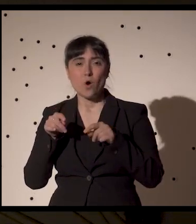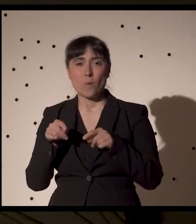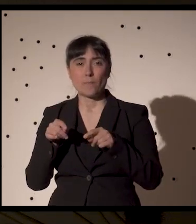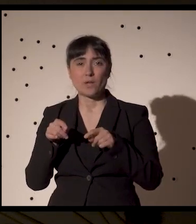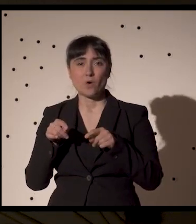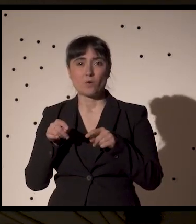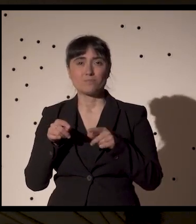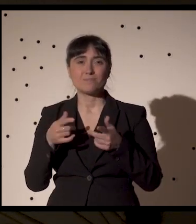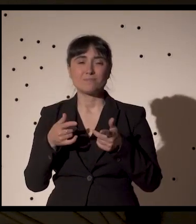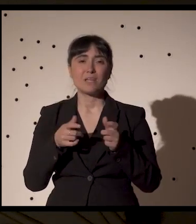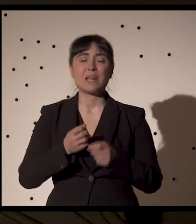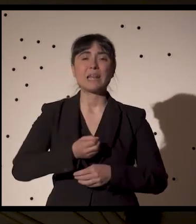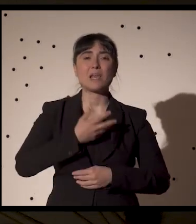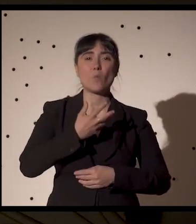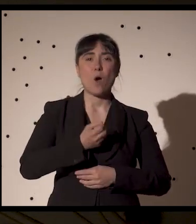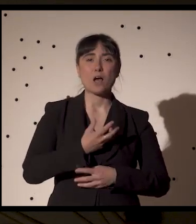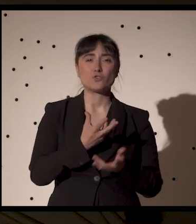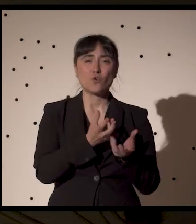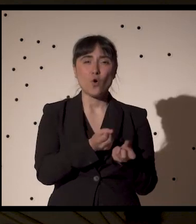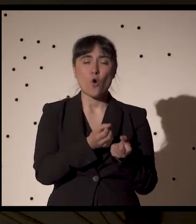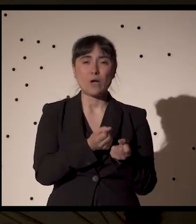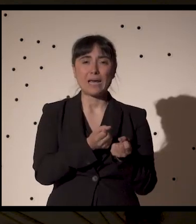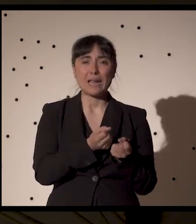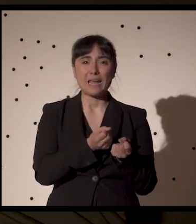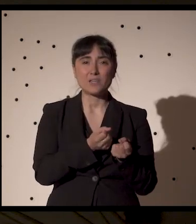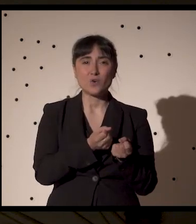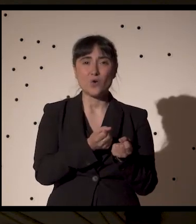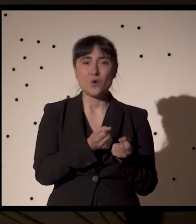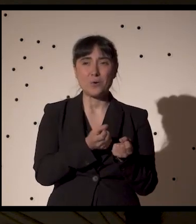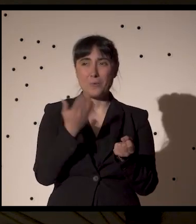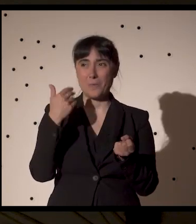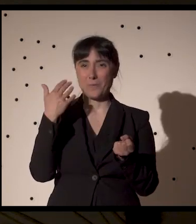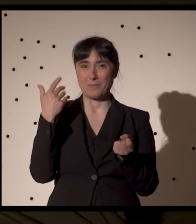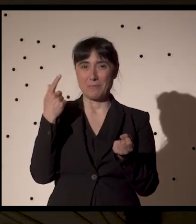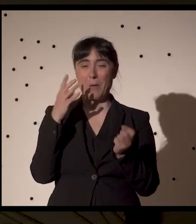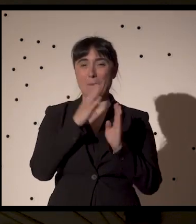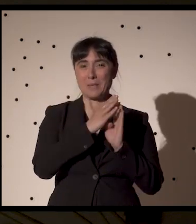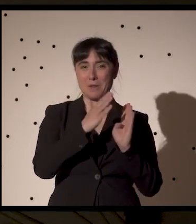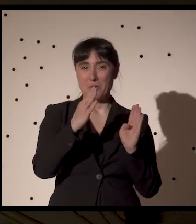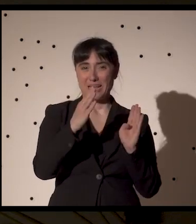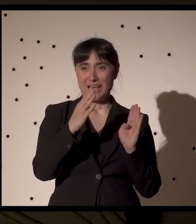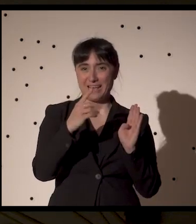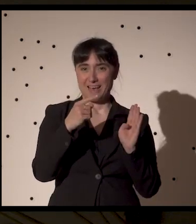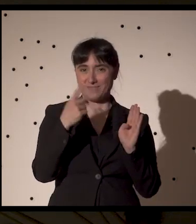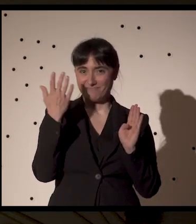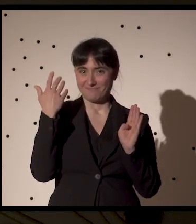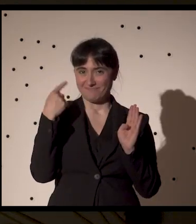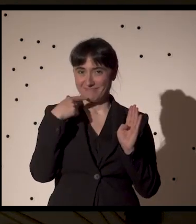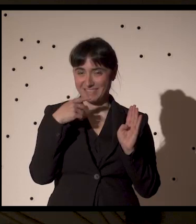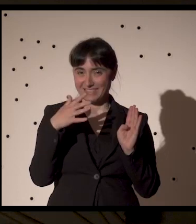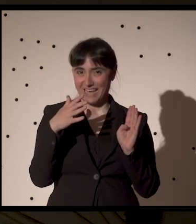di fisicità del linguaggio che allude anche quella biblioteca che avete trovata ad accogliervi nel foyer e